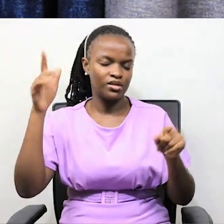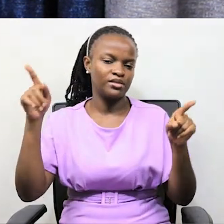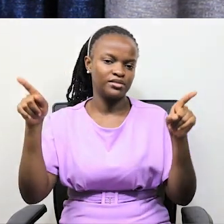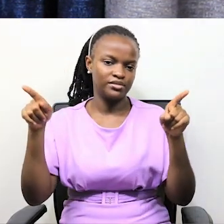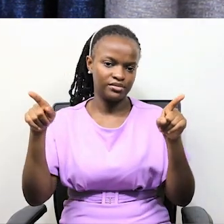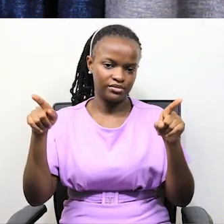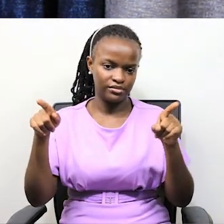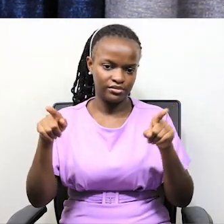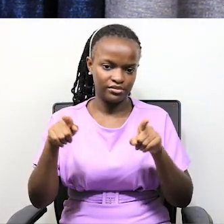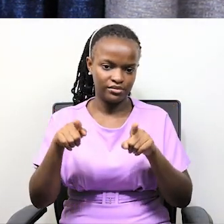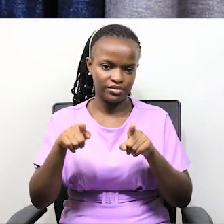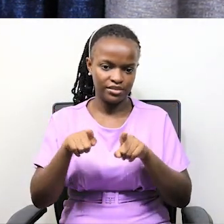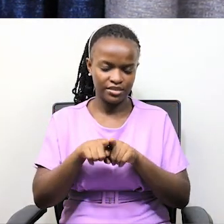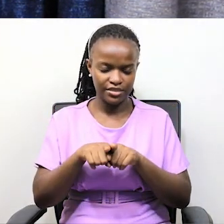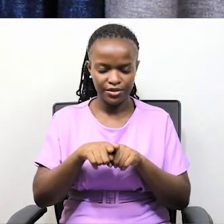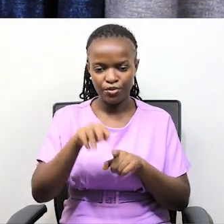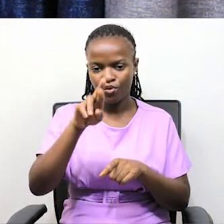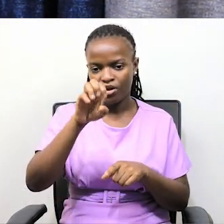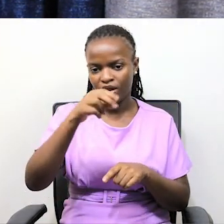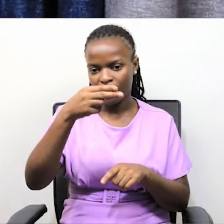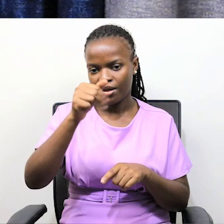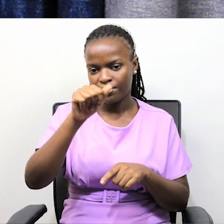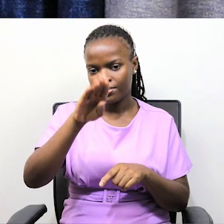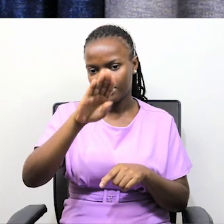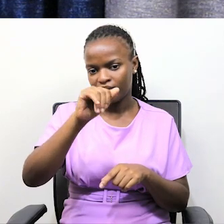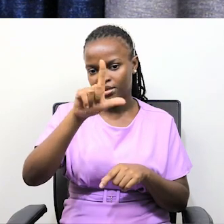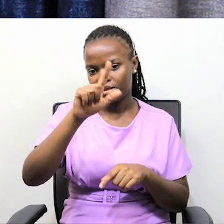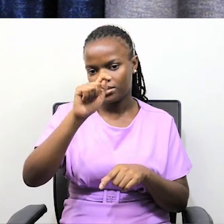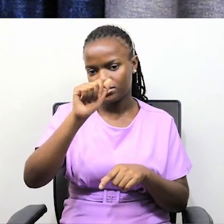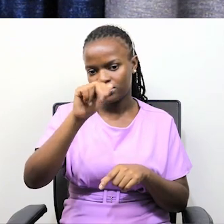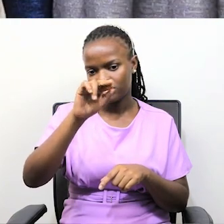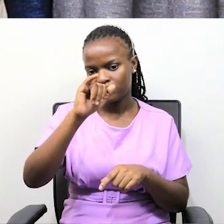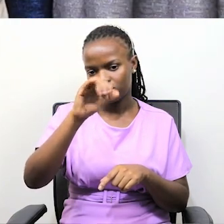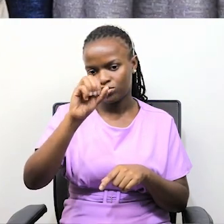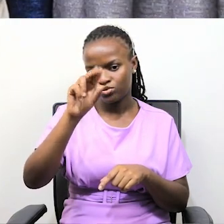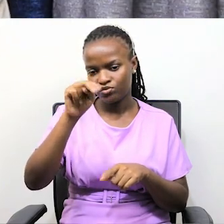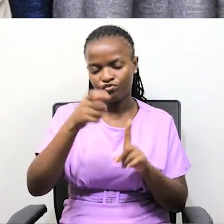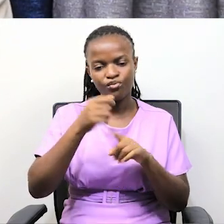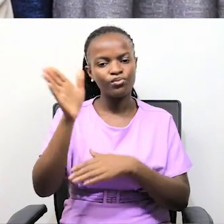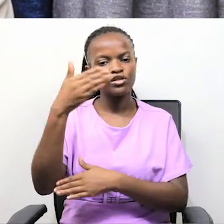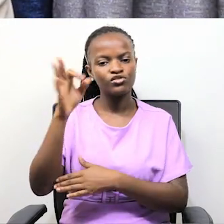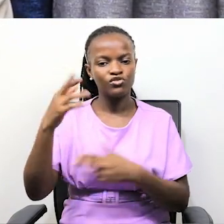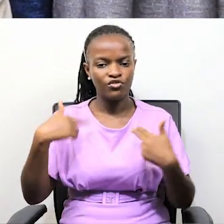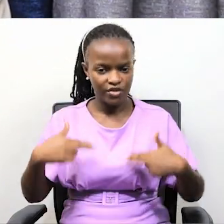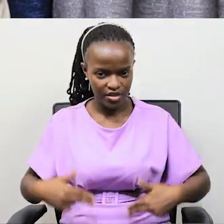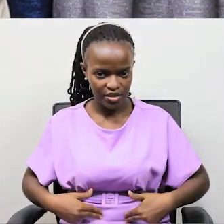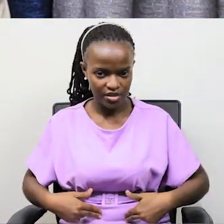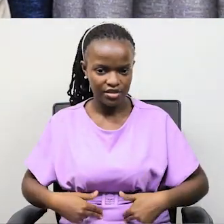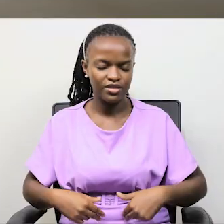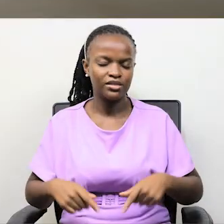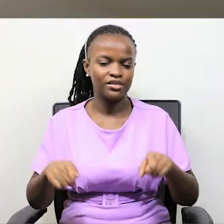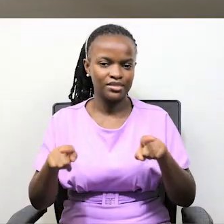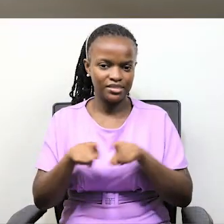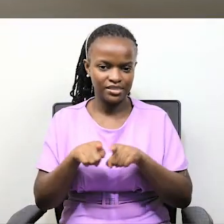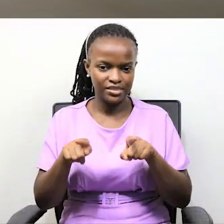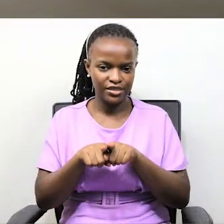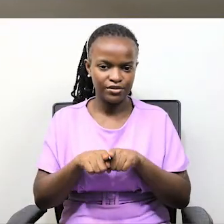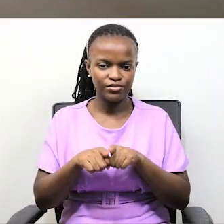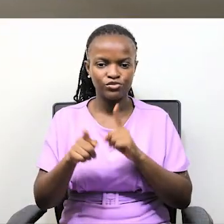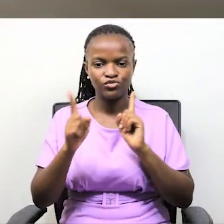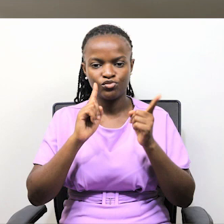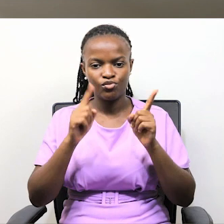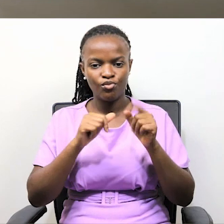réhabilitation par le ministre de la Santé et ses partenaires. Intensifier la lutte contre la corruption